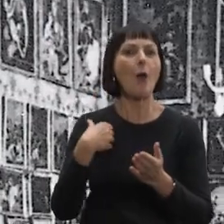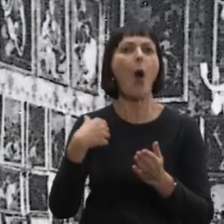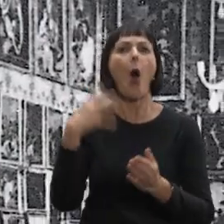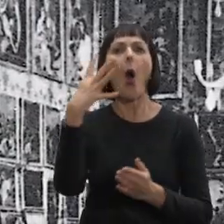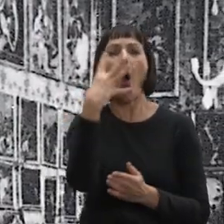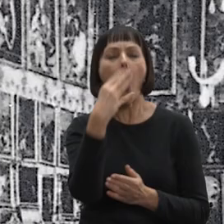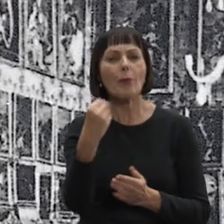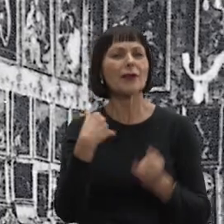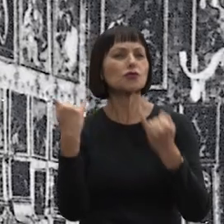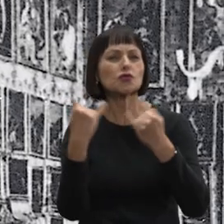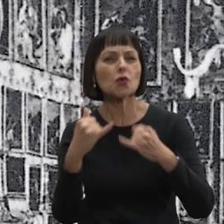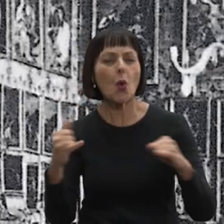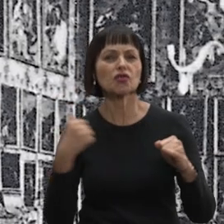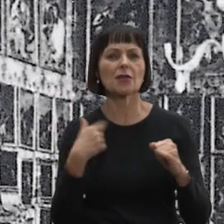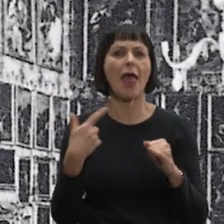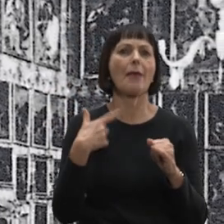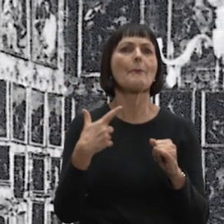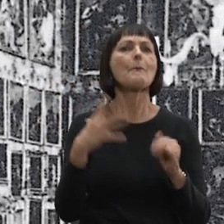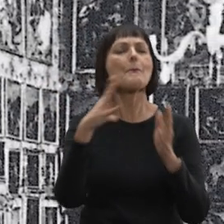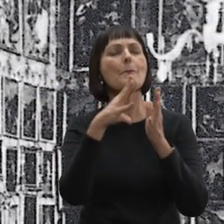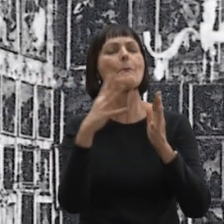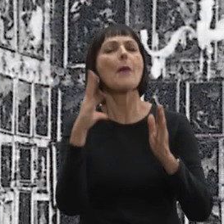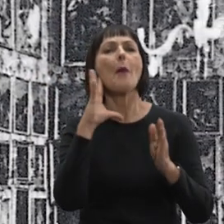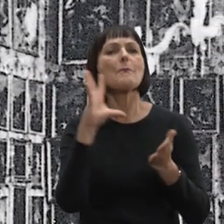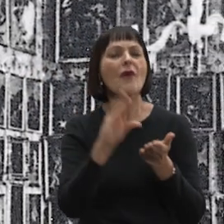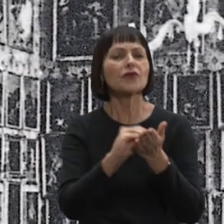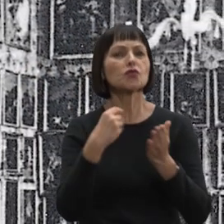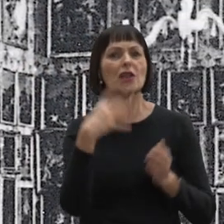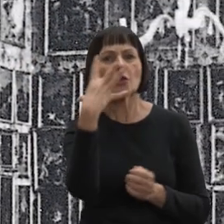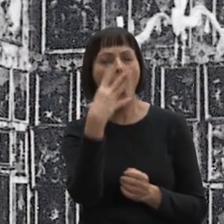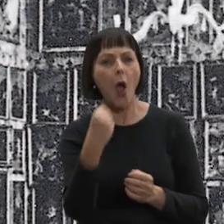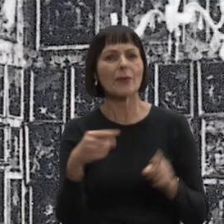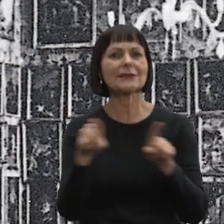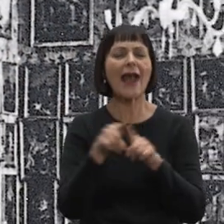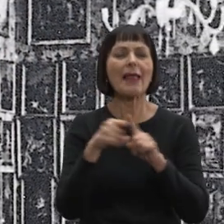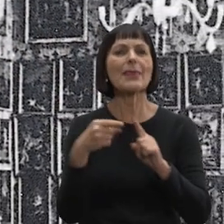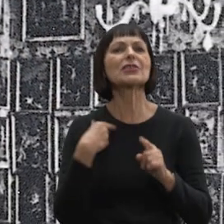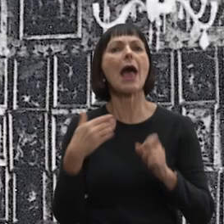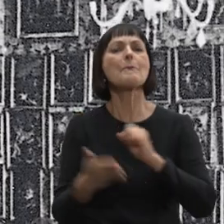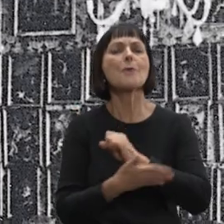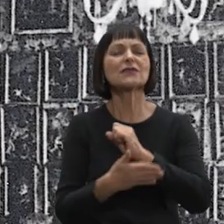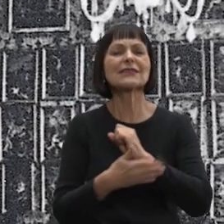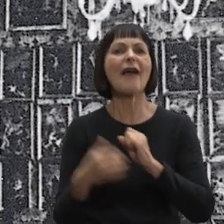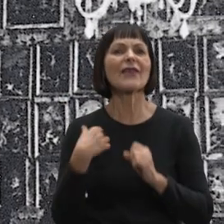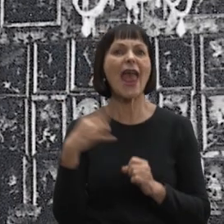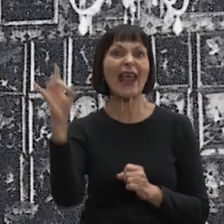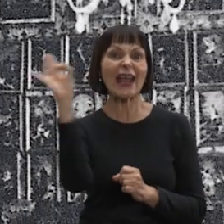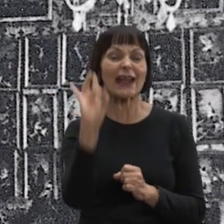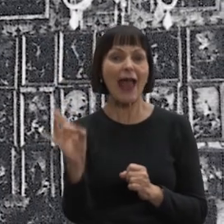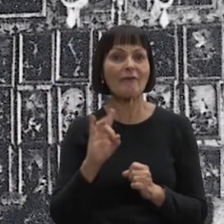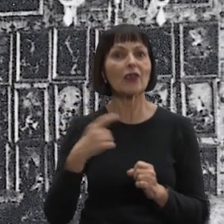bieżąco, kompozycje religijne, powtórzenia wcześniejszych dzieł, ale także malowany na podstawie grafik kopie z innych